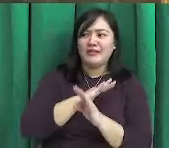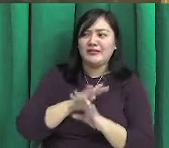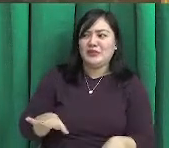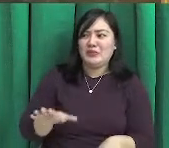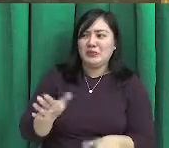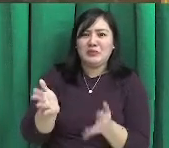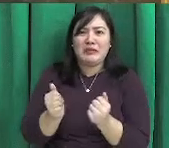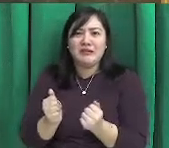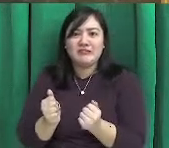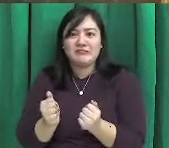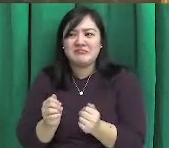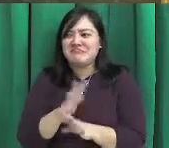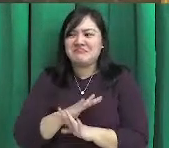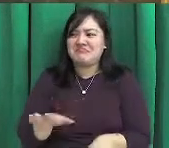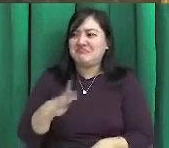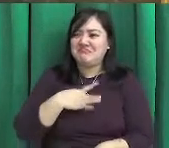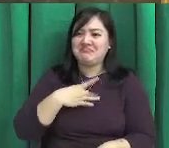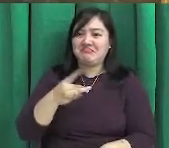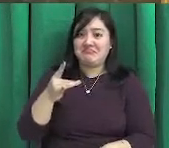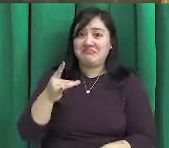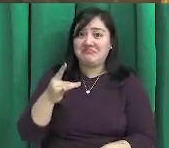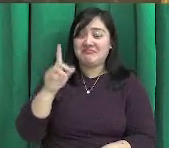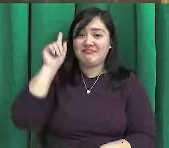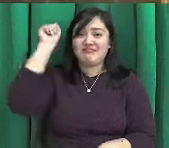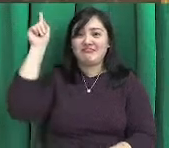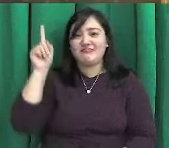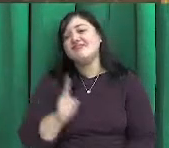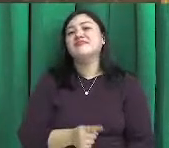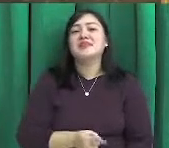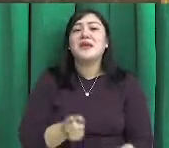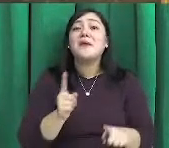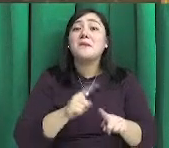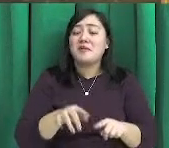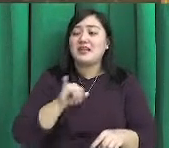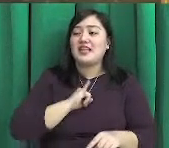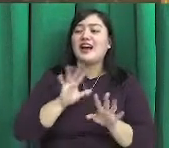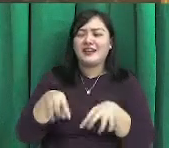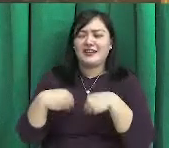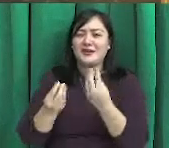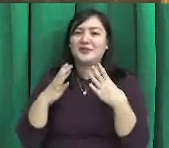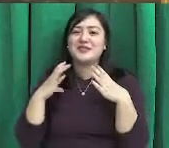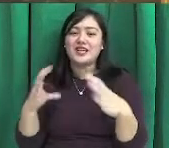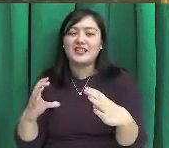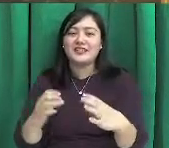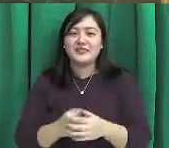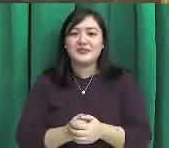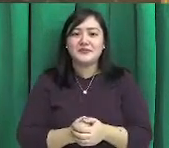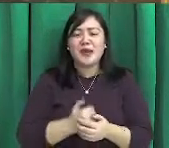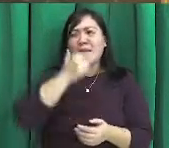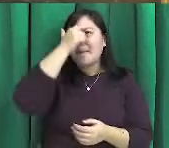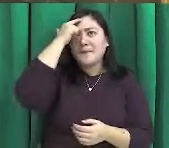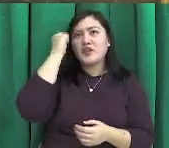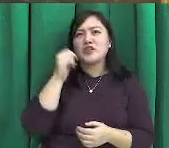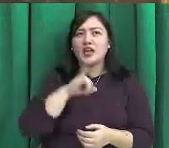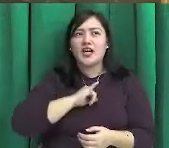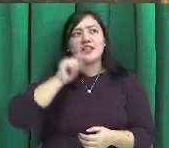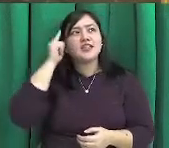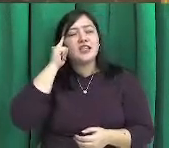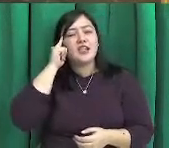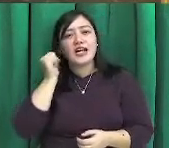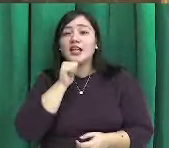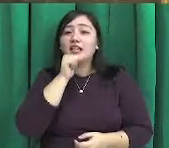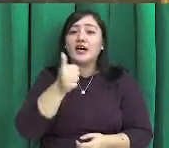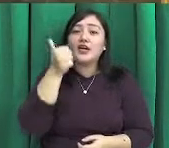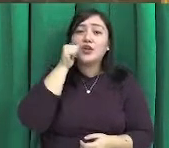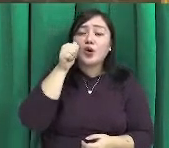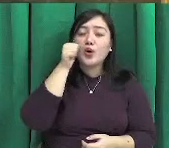maayos. Akala mo, yun din ang sinasabi ko sa mga anak ko, hindi porke nasa loob ng simbahan ay maayos. Ang inalam ko po kung paano